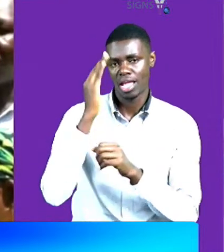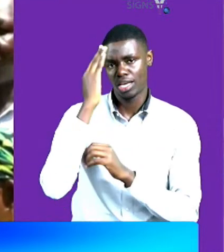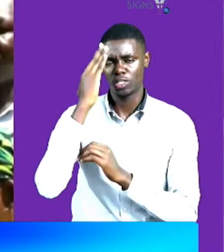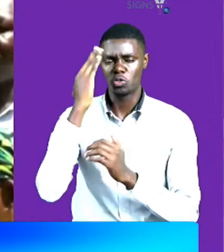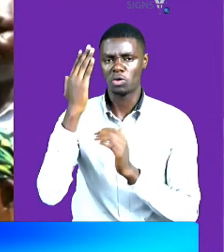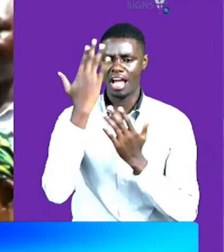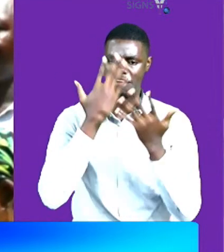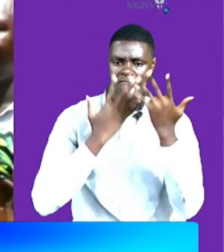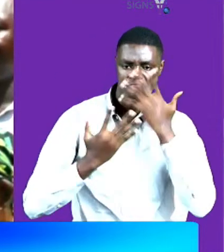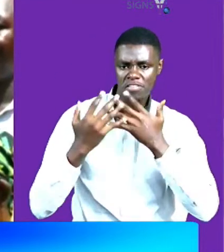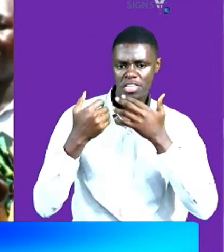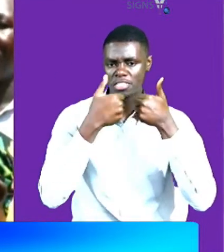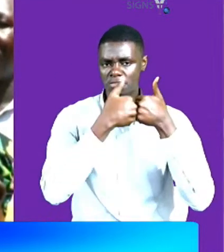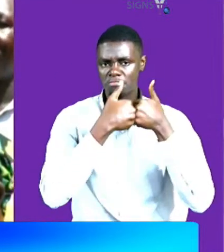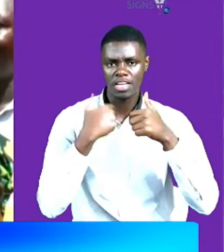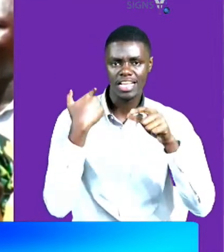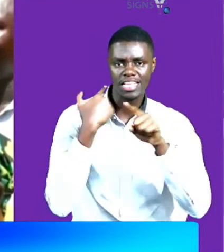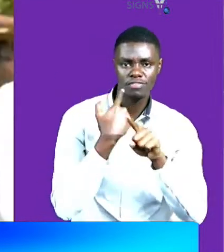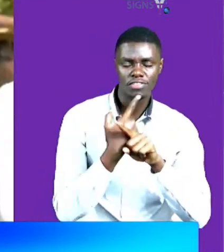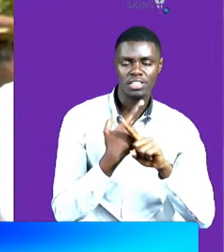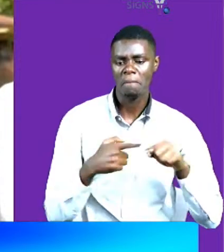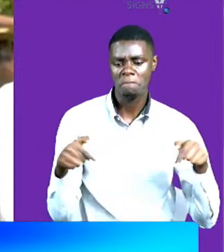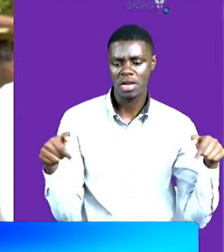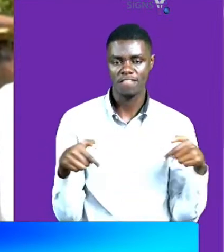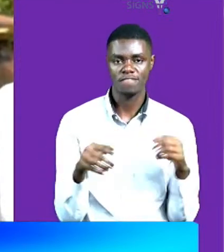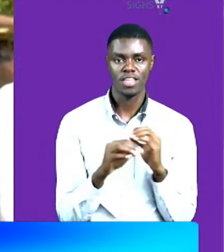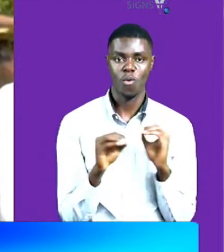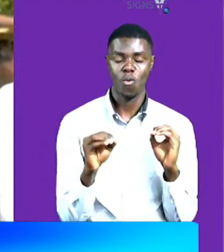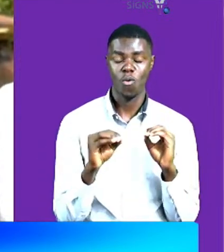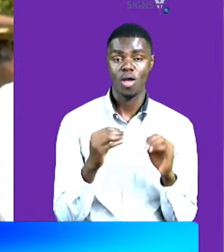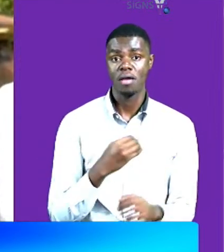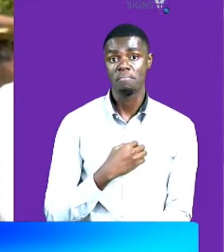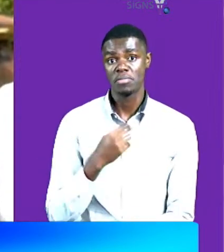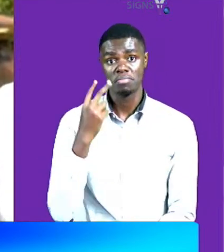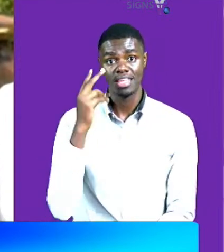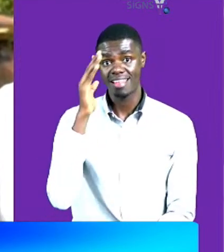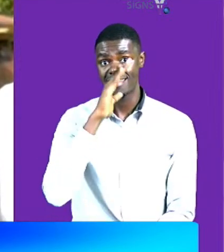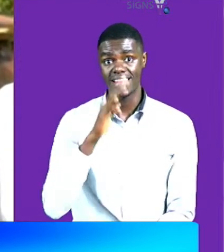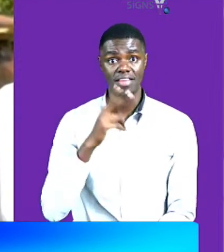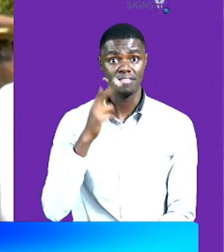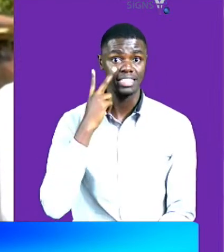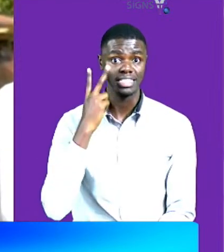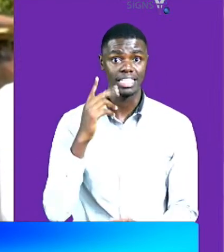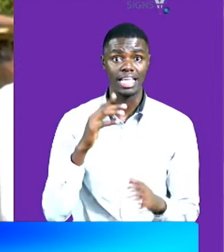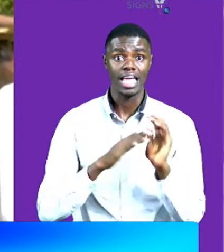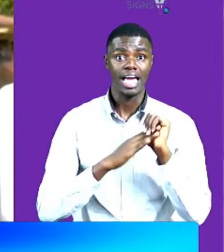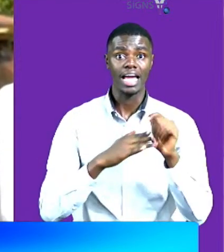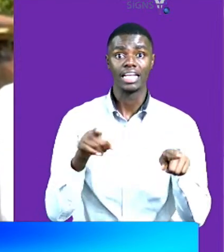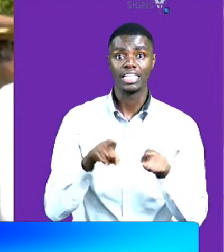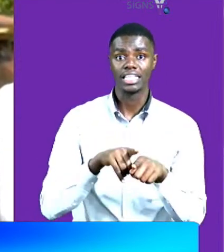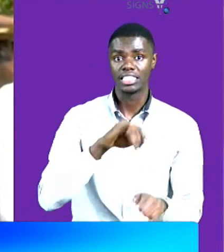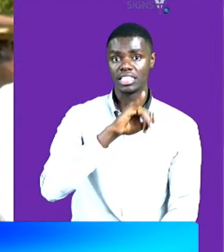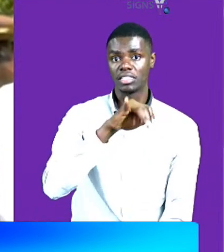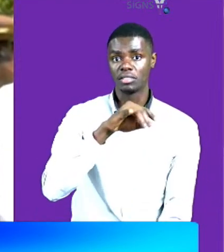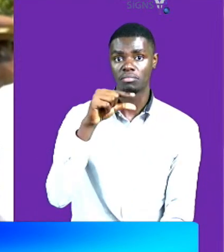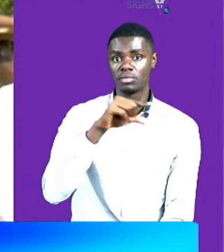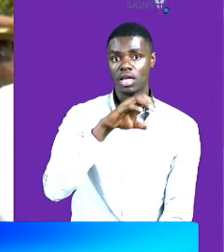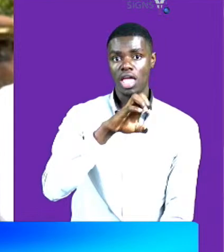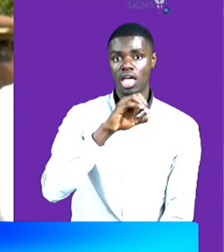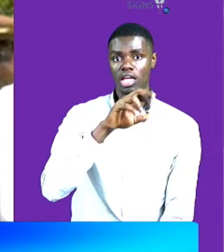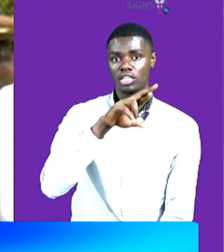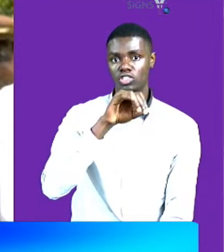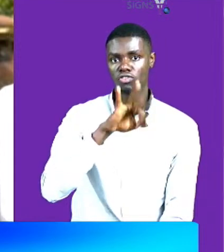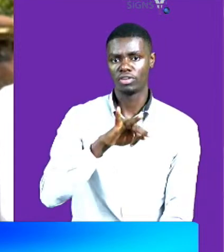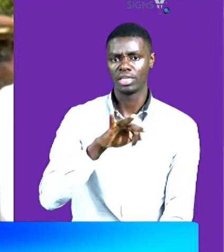mingi na mawimbi, lakini asiogope. Sijawahi ona kiongozi kama Geoffrey anayetafuta, hajawahi